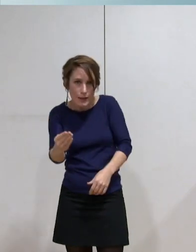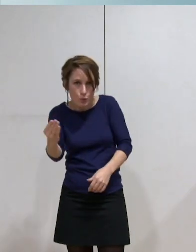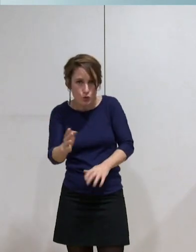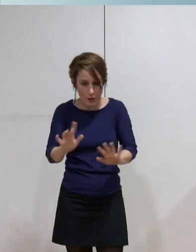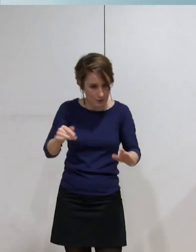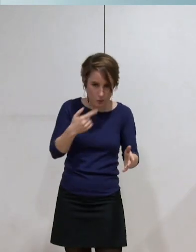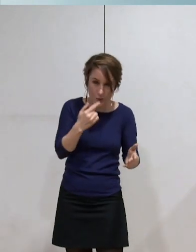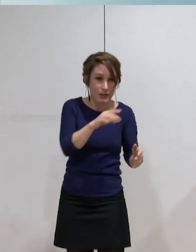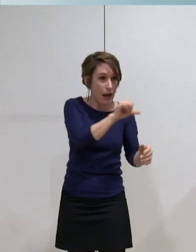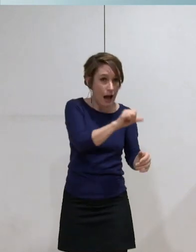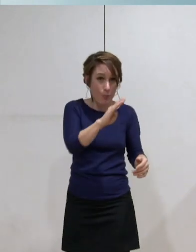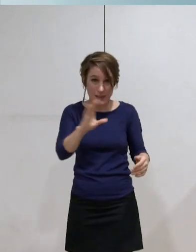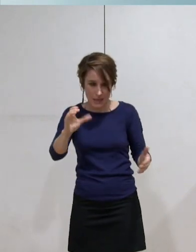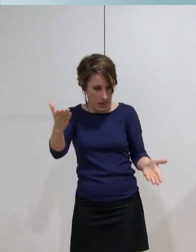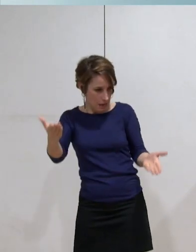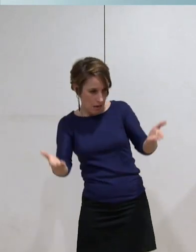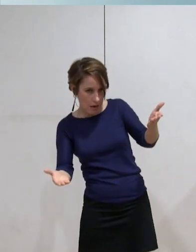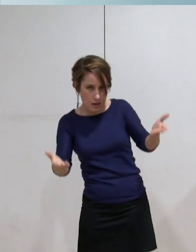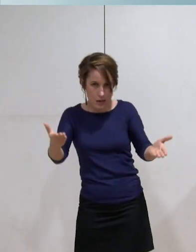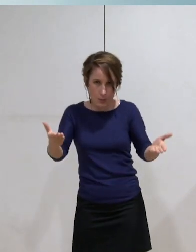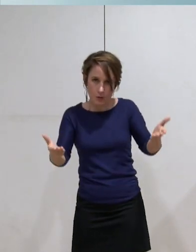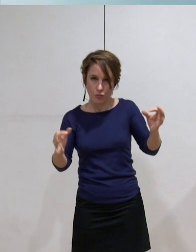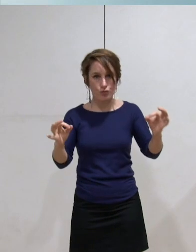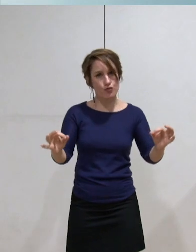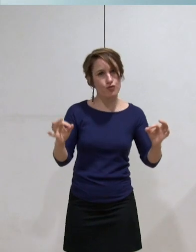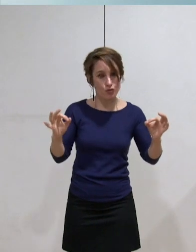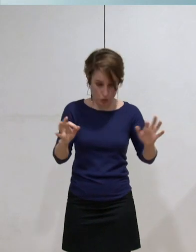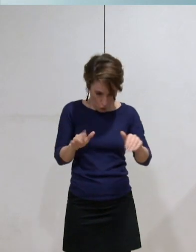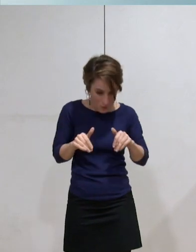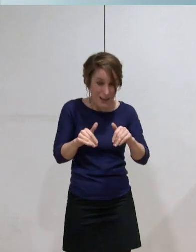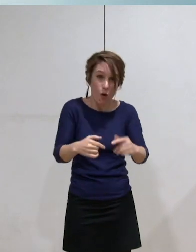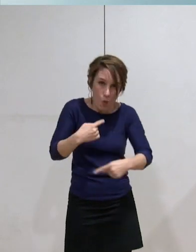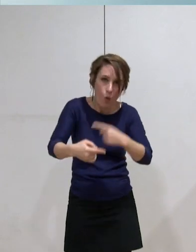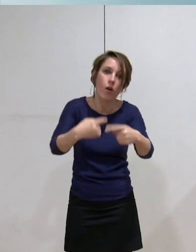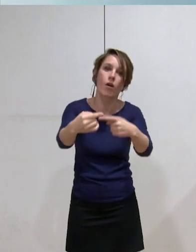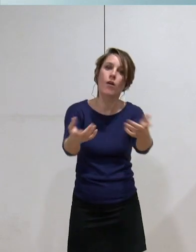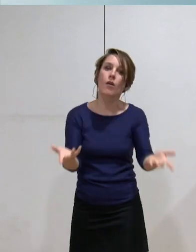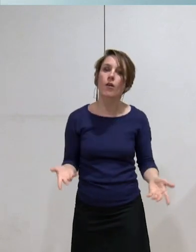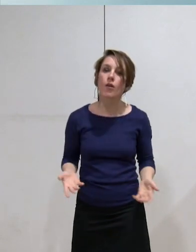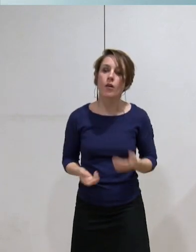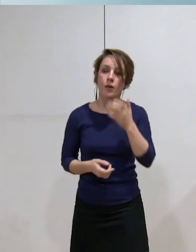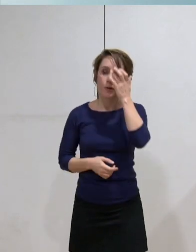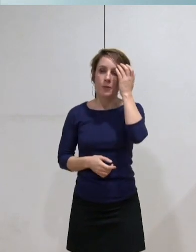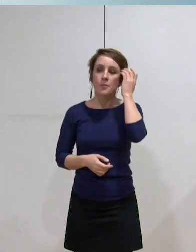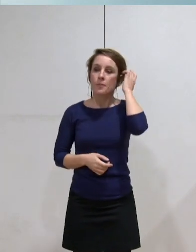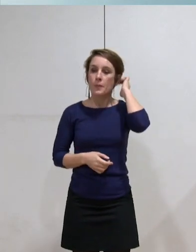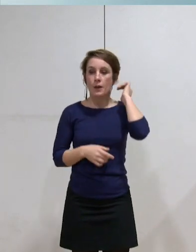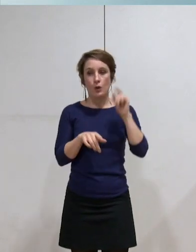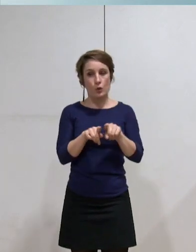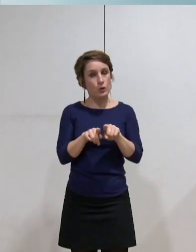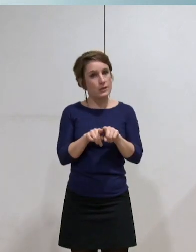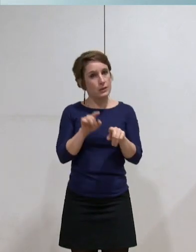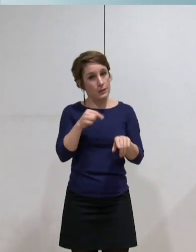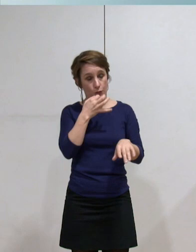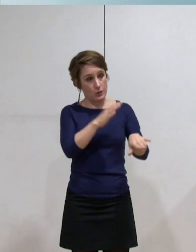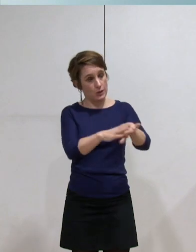rééquilibrage de la pyramide qui est à l'œuvre aujourd'hui il faut dire et c'est ça l'important parce qu'il faut